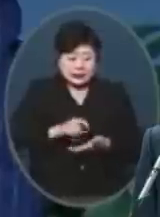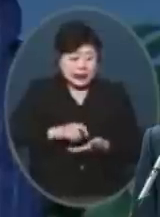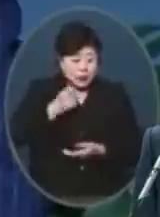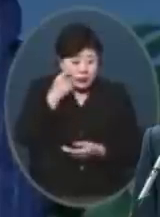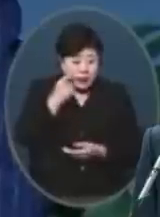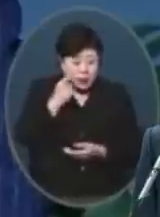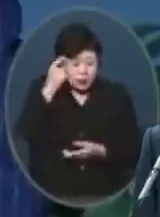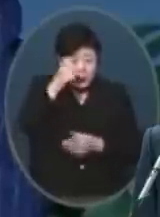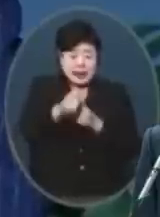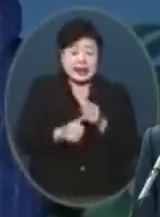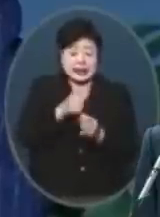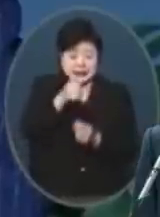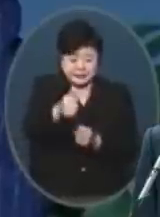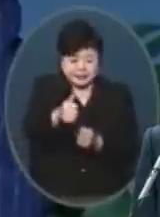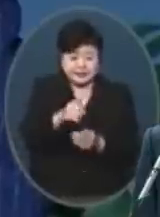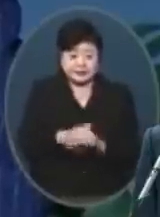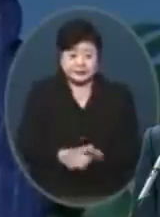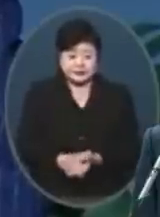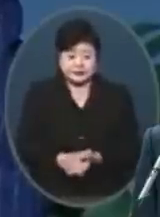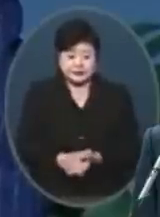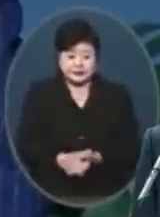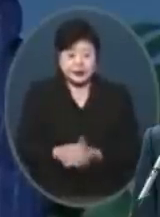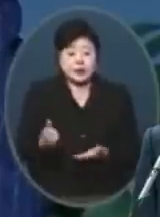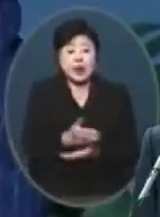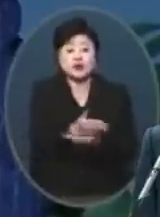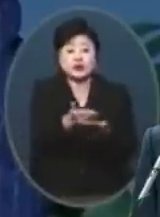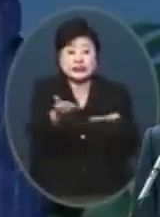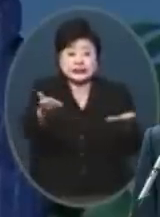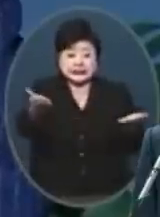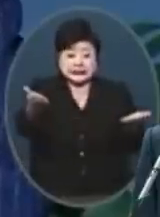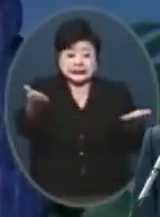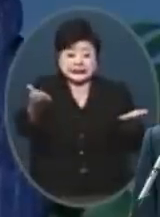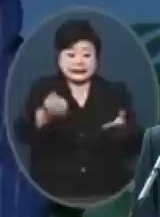위대하신 하나님이 베푸시는